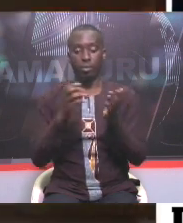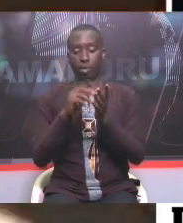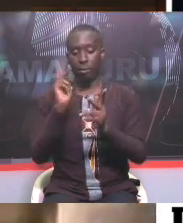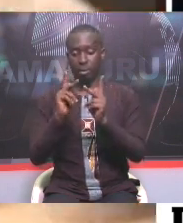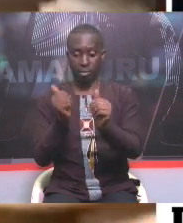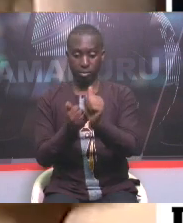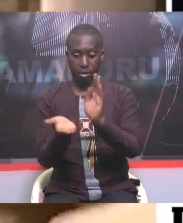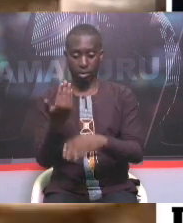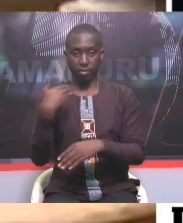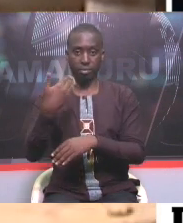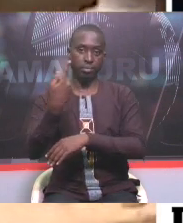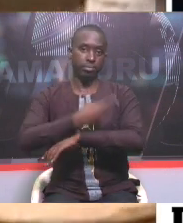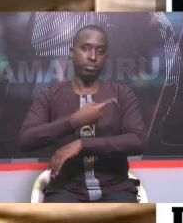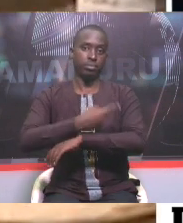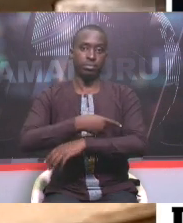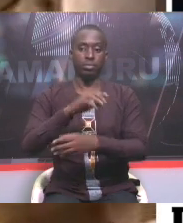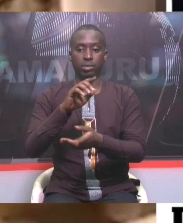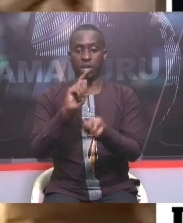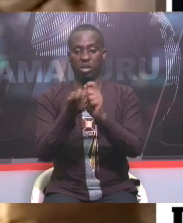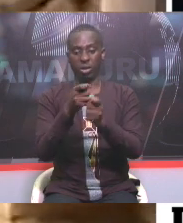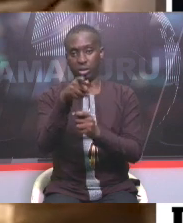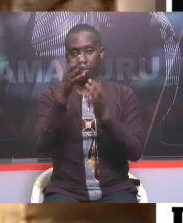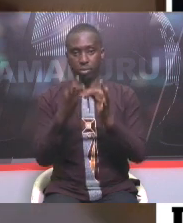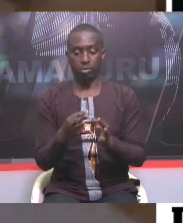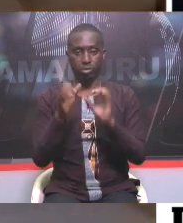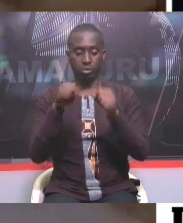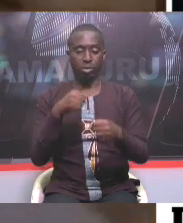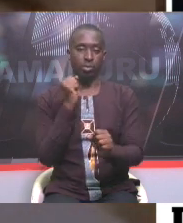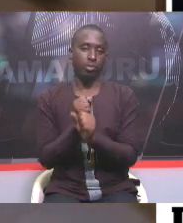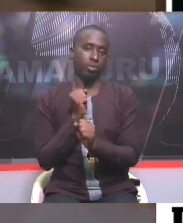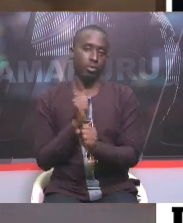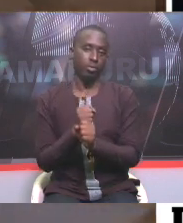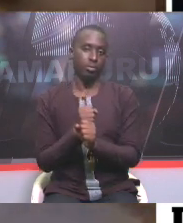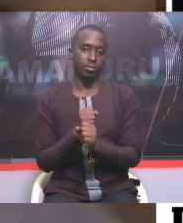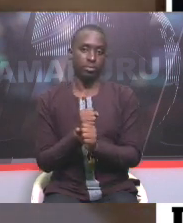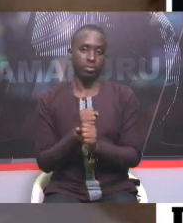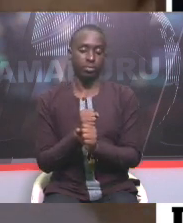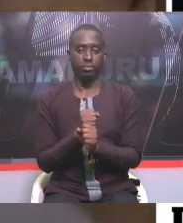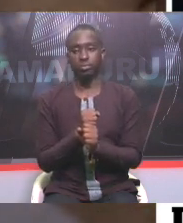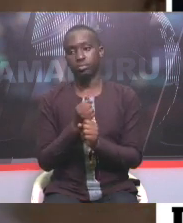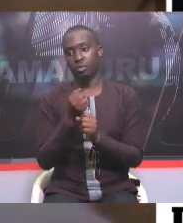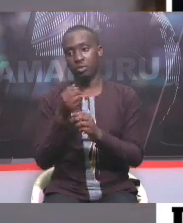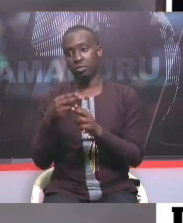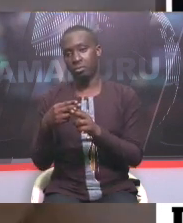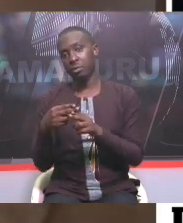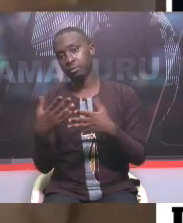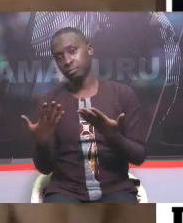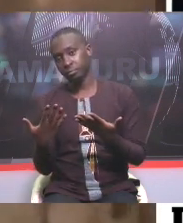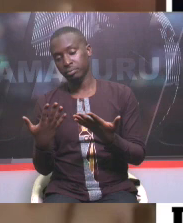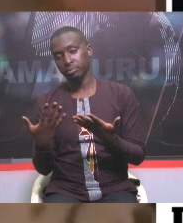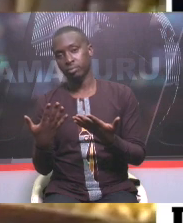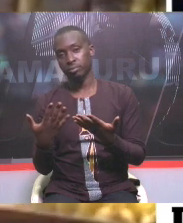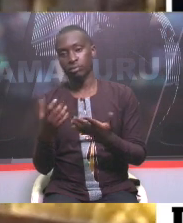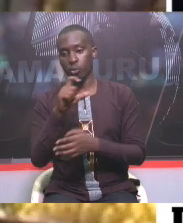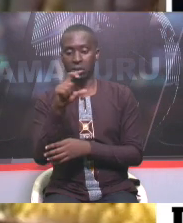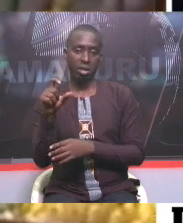abakurikiranira hafi nyine umunsi ku wundi evolution y'ibyo bintu ushobora kubikora jurnalieruma cyangwa se